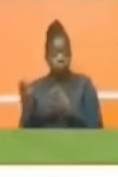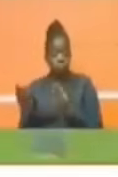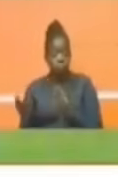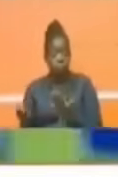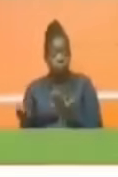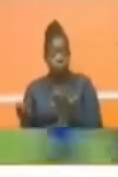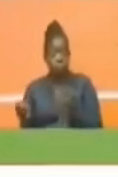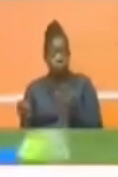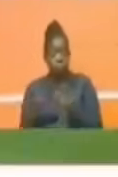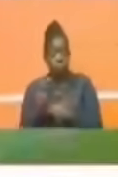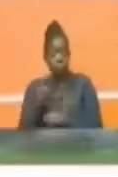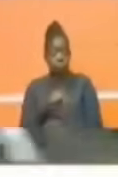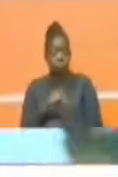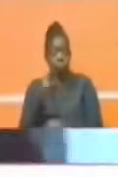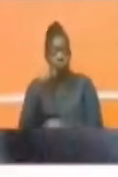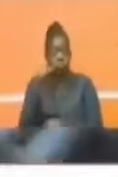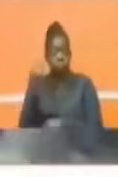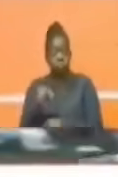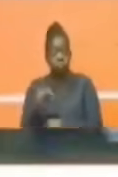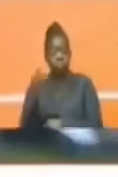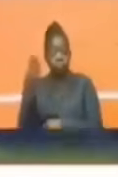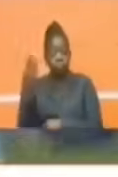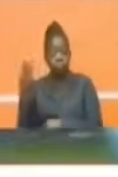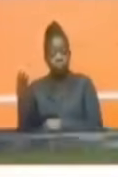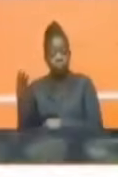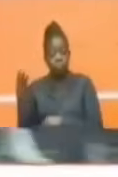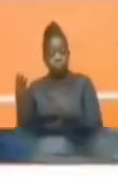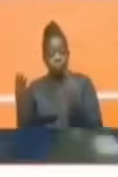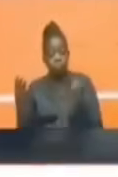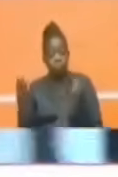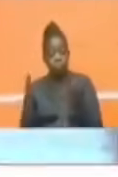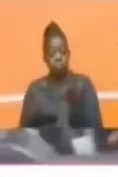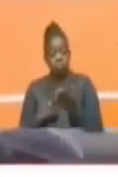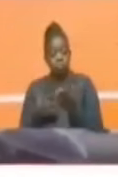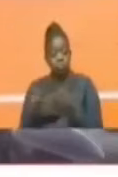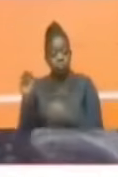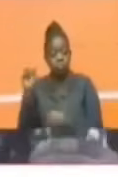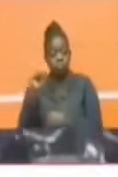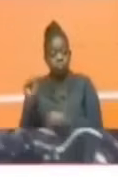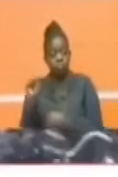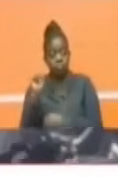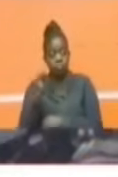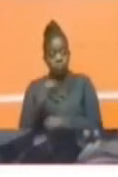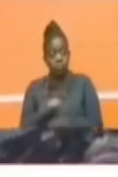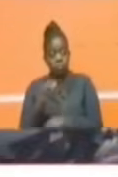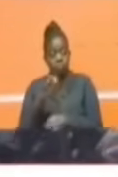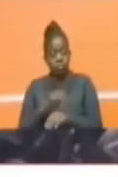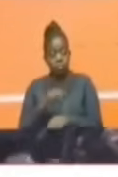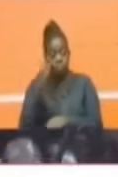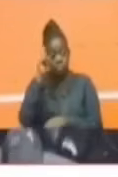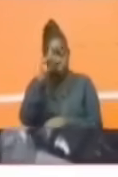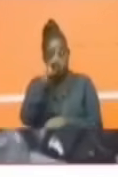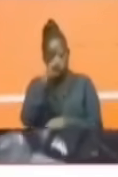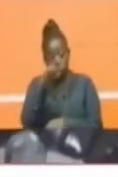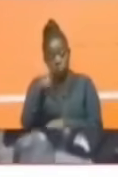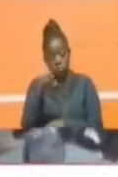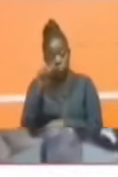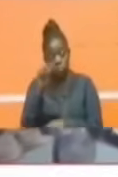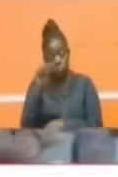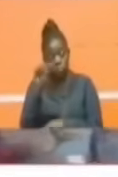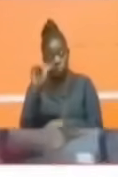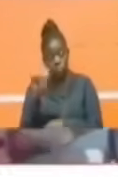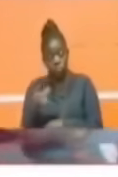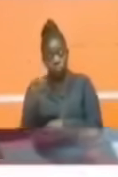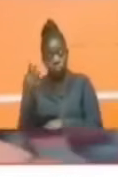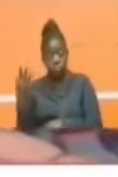medichimanya batangudu standardia nizana kugoro nyo kwa munga na batangisa masaka SS na bo bambizi mkono kingi zimpena jitano kusatu ulifanyo